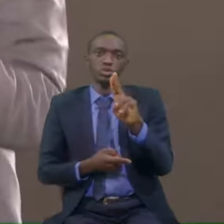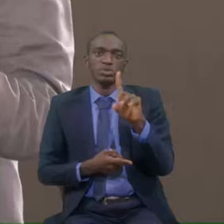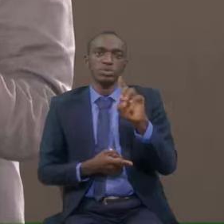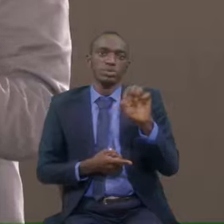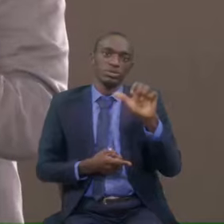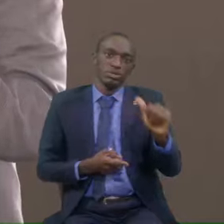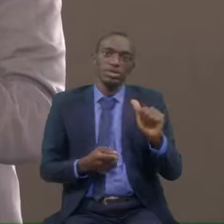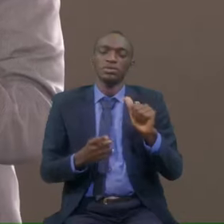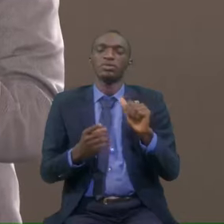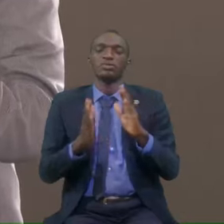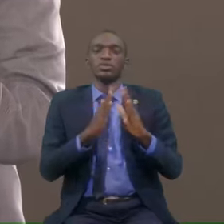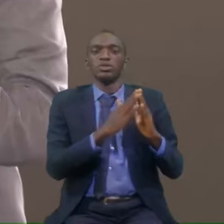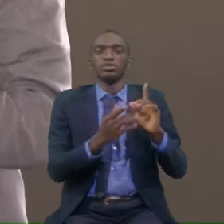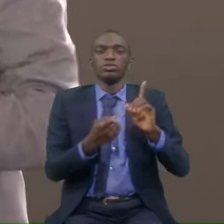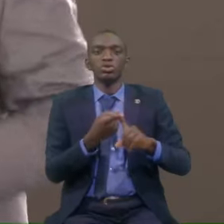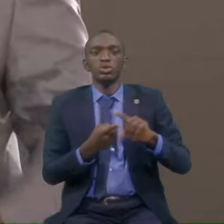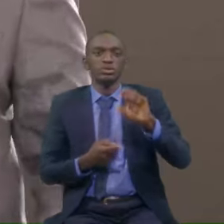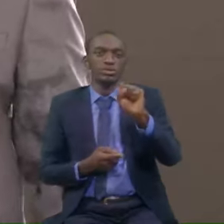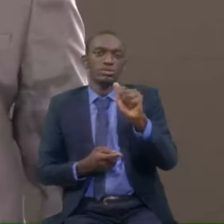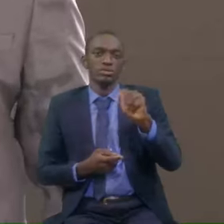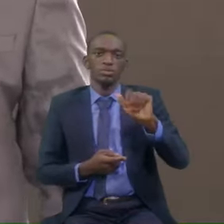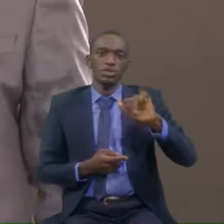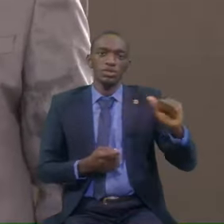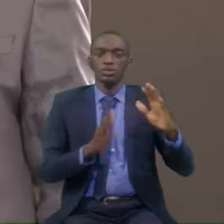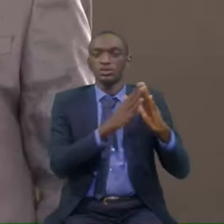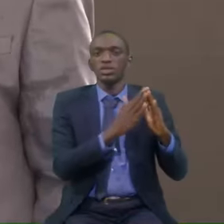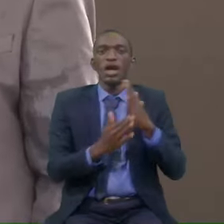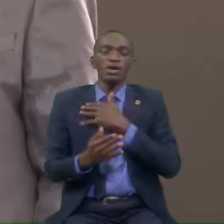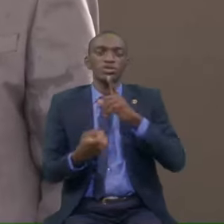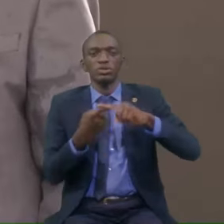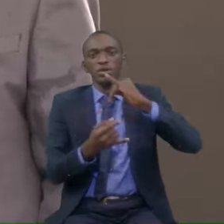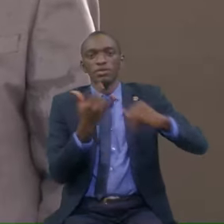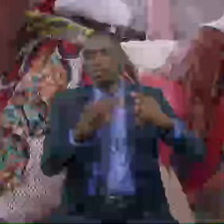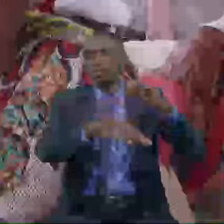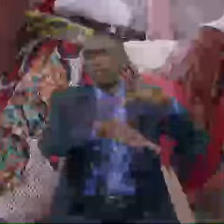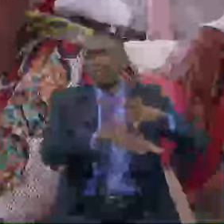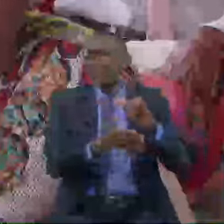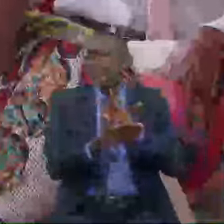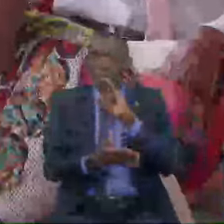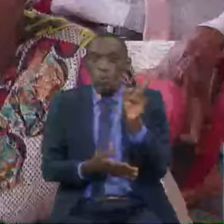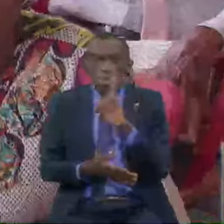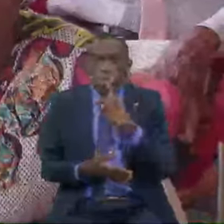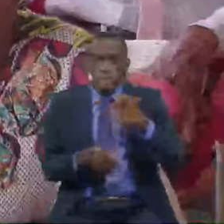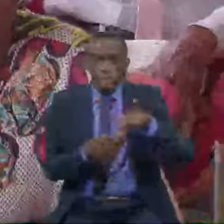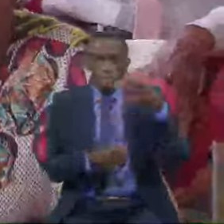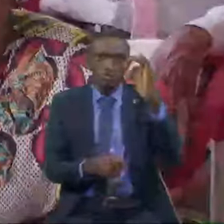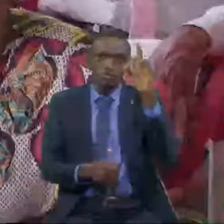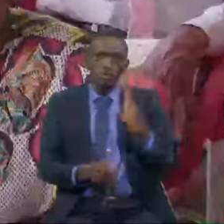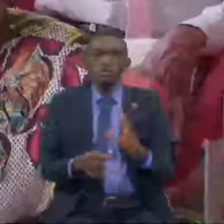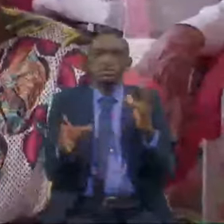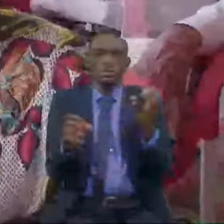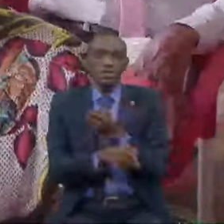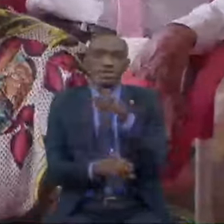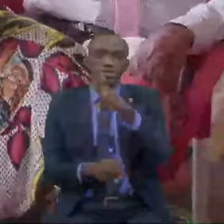extrémités de la terre. Et c'est là où l'Esprit de Dieu t'amènera.